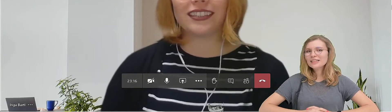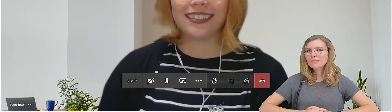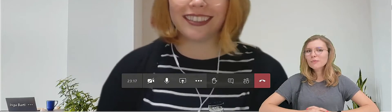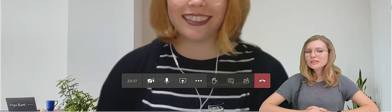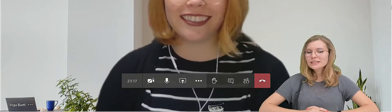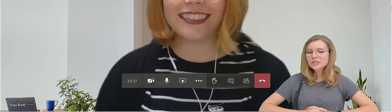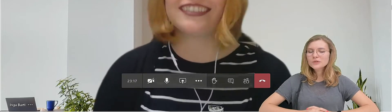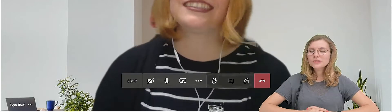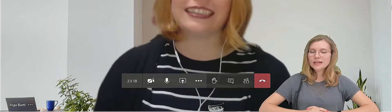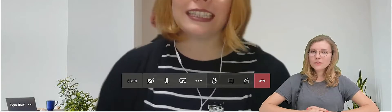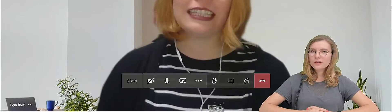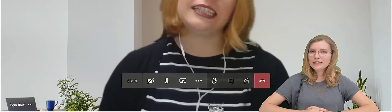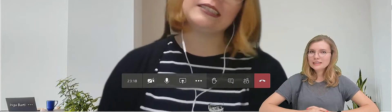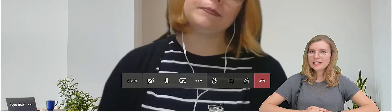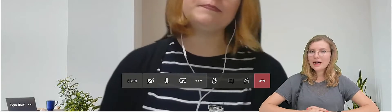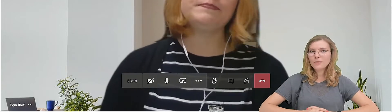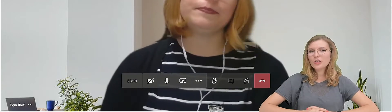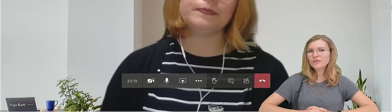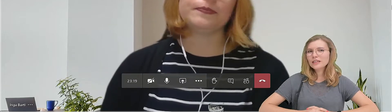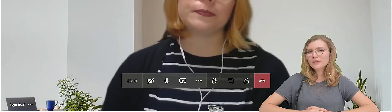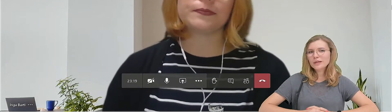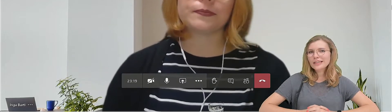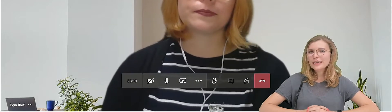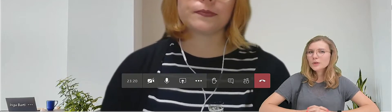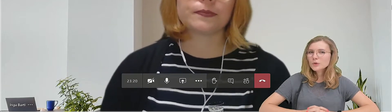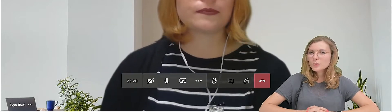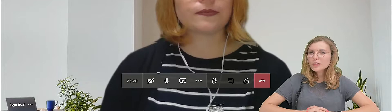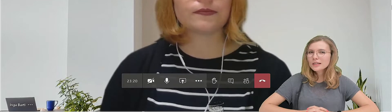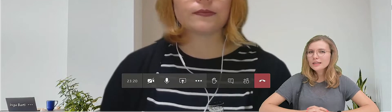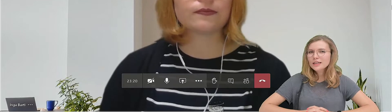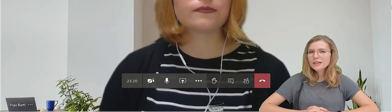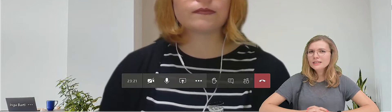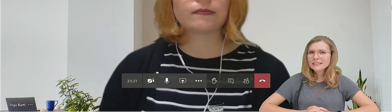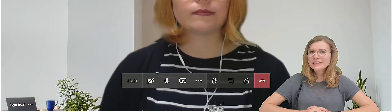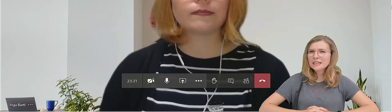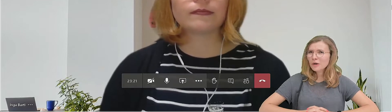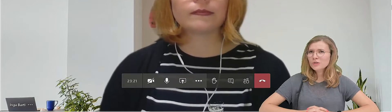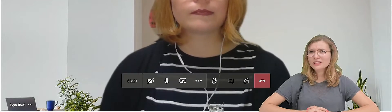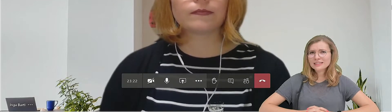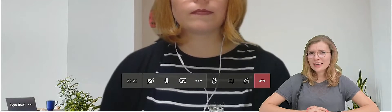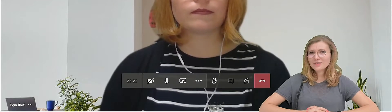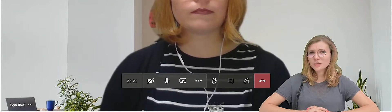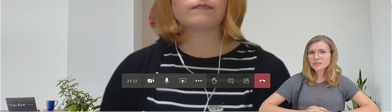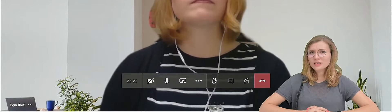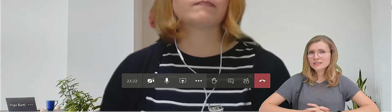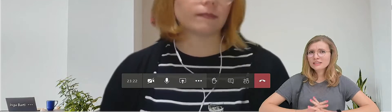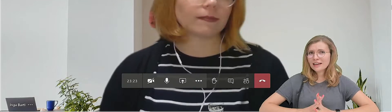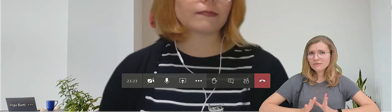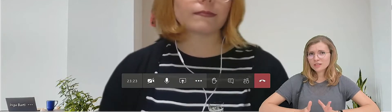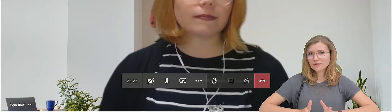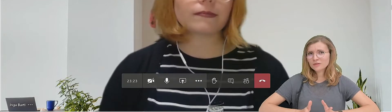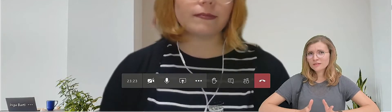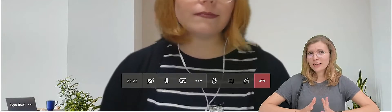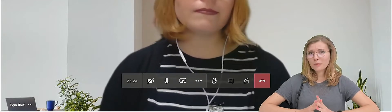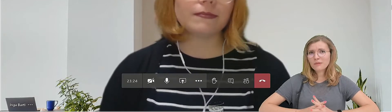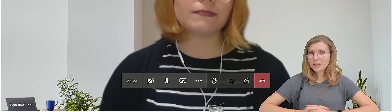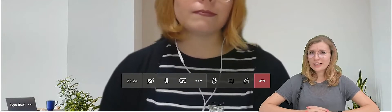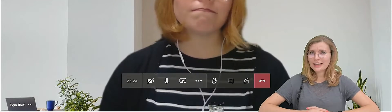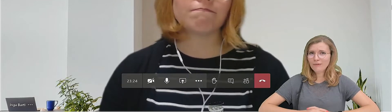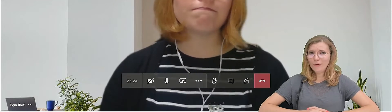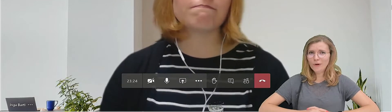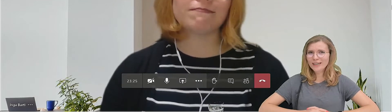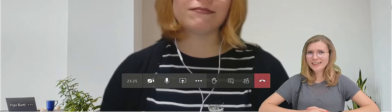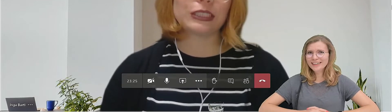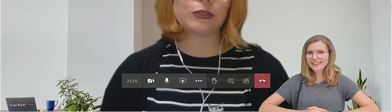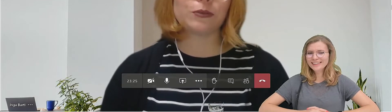stimmt. Also man musste dann schon sehr viel Fantasie haben und ich wette, wenn man den Kindern und Jugendlichen diese Emojis zeigen würde, dass die Hälfte davon gar nicht mehr